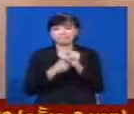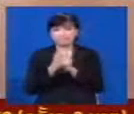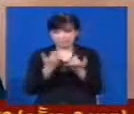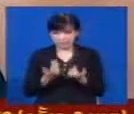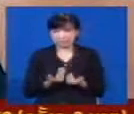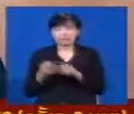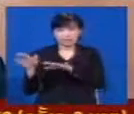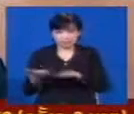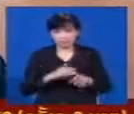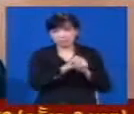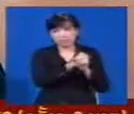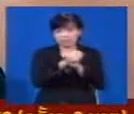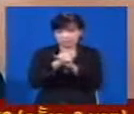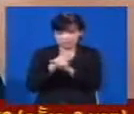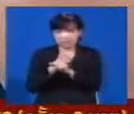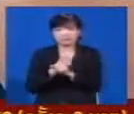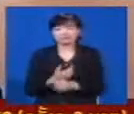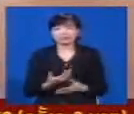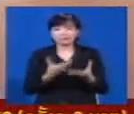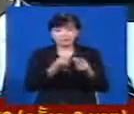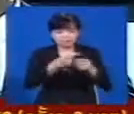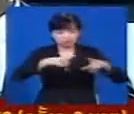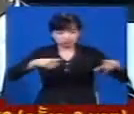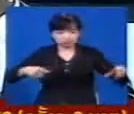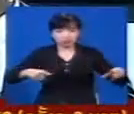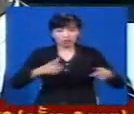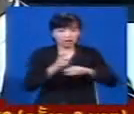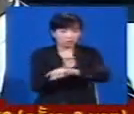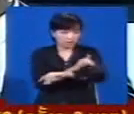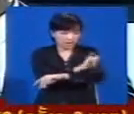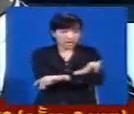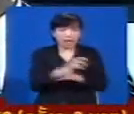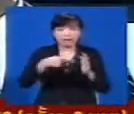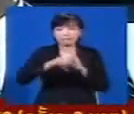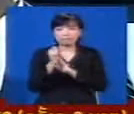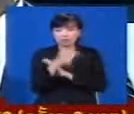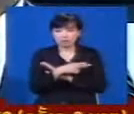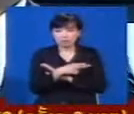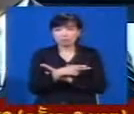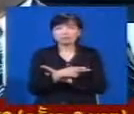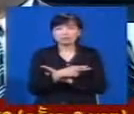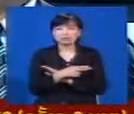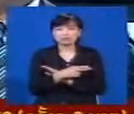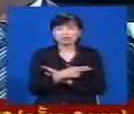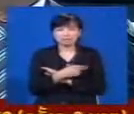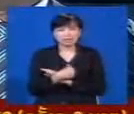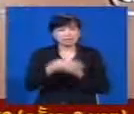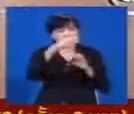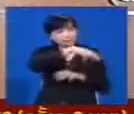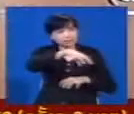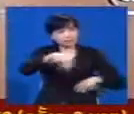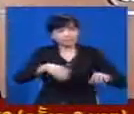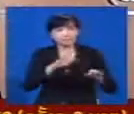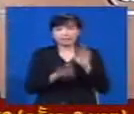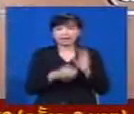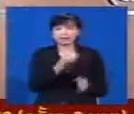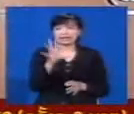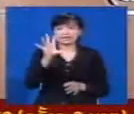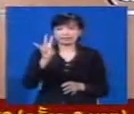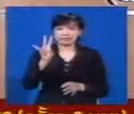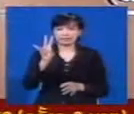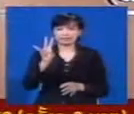ำไปแล้วเนี่ยเรามีพื้นที่นิคมสวนเขตในจังหวัดอยุธยาและปทุมธานีที่ประสบอุทกภัยในครั้งนั้นเนี่ยอยู่ประมาณ7แห่งวันนี้การดำเนิน